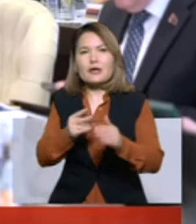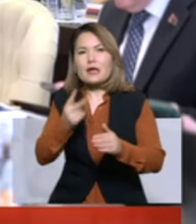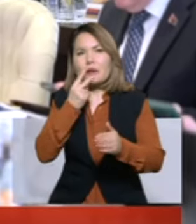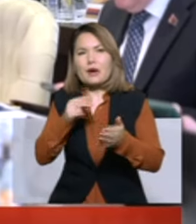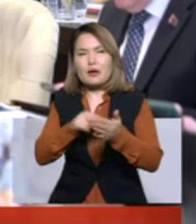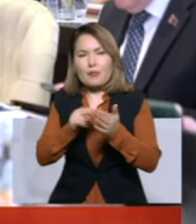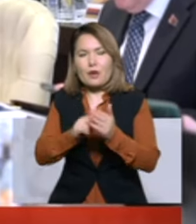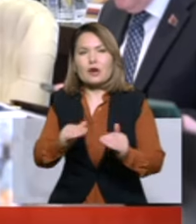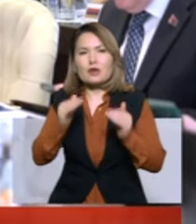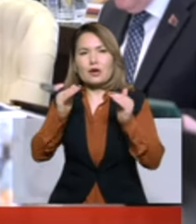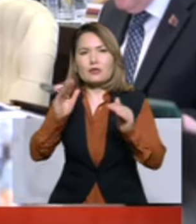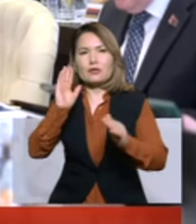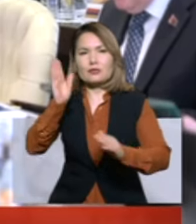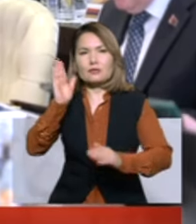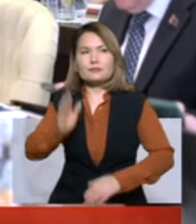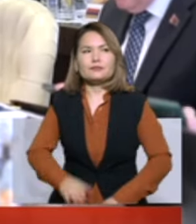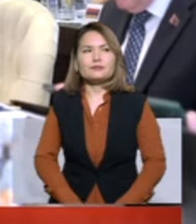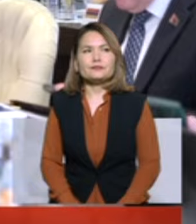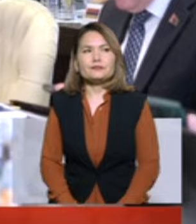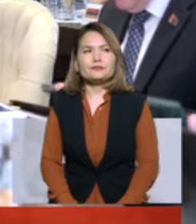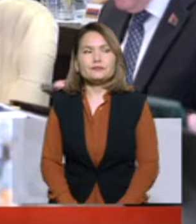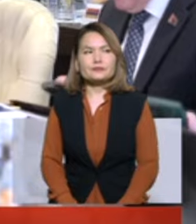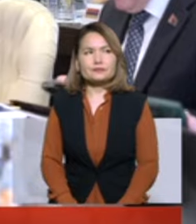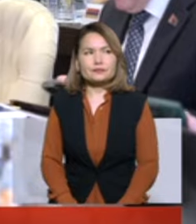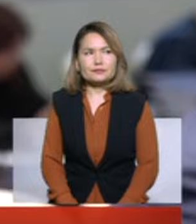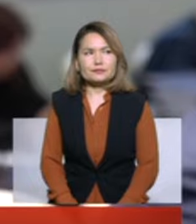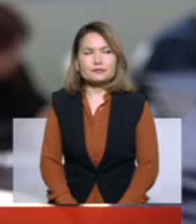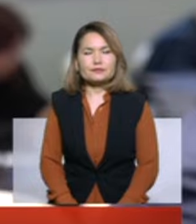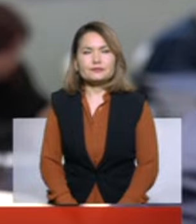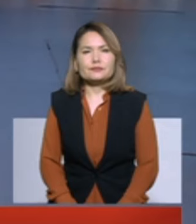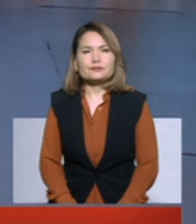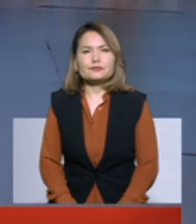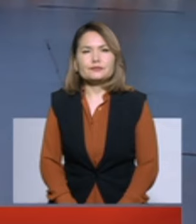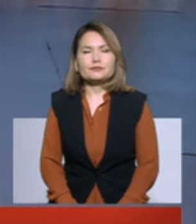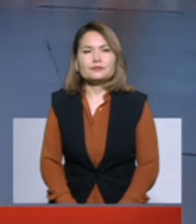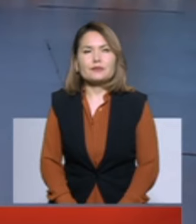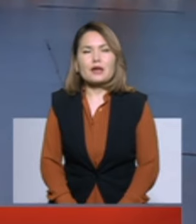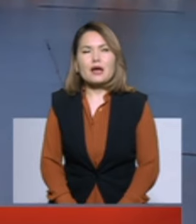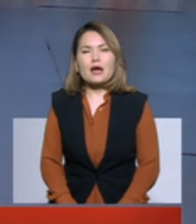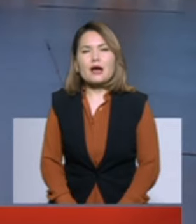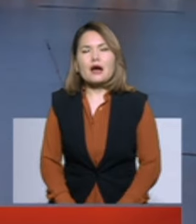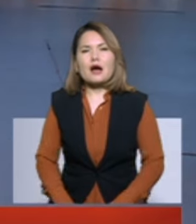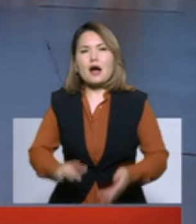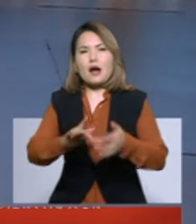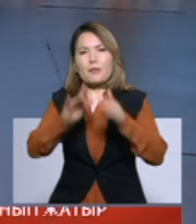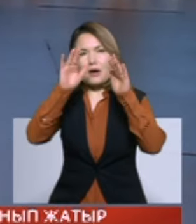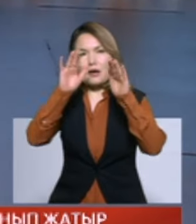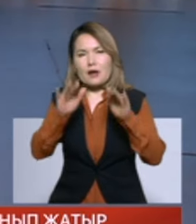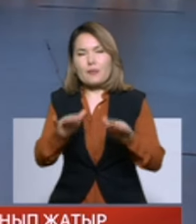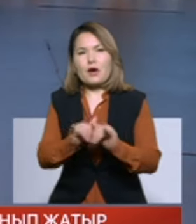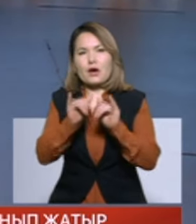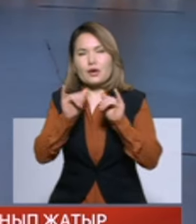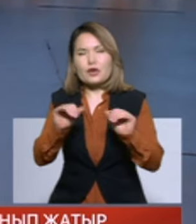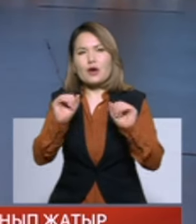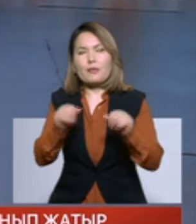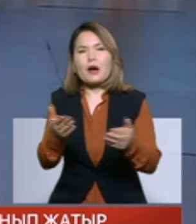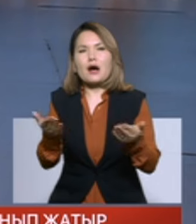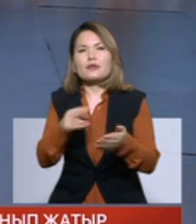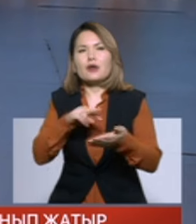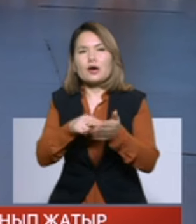бағасы қымбаттауы мүмкін. Жасанды интеллекттің мүмкіндіктері, оны